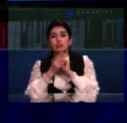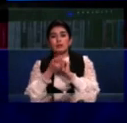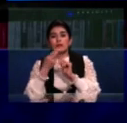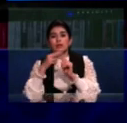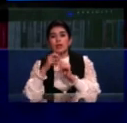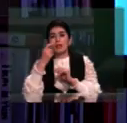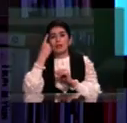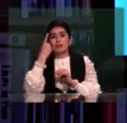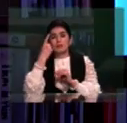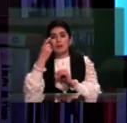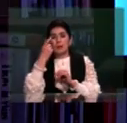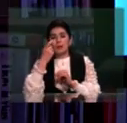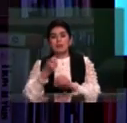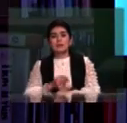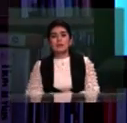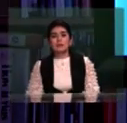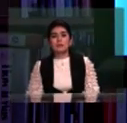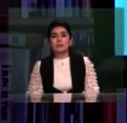содержания информации.